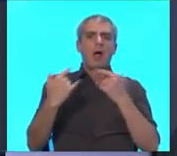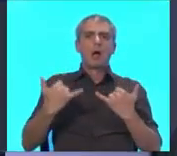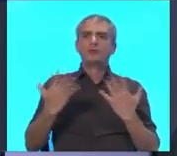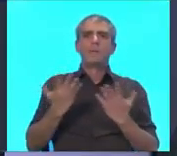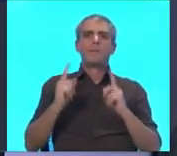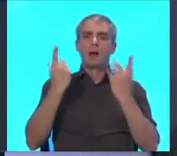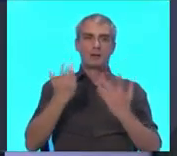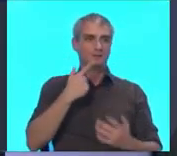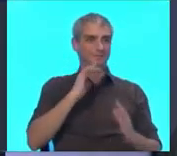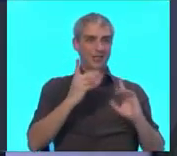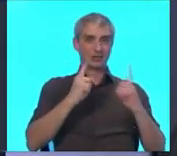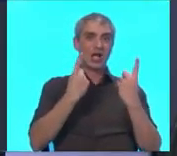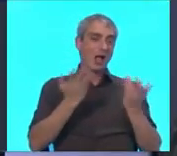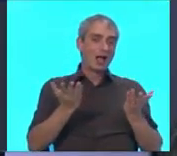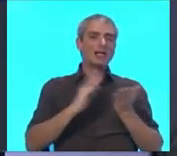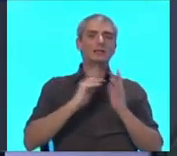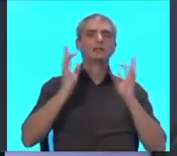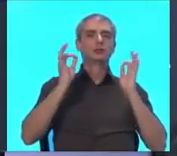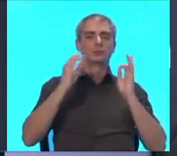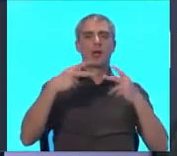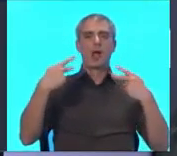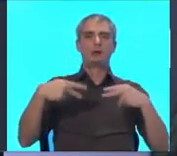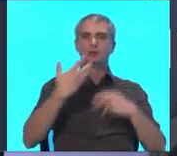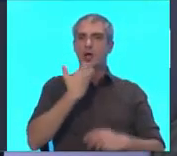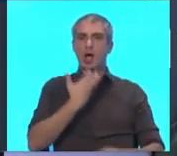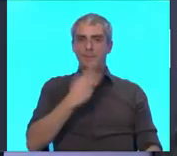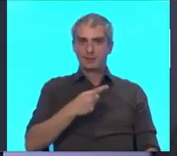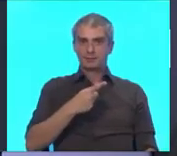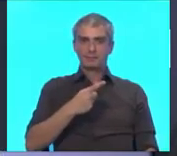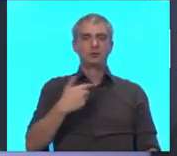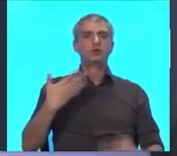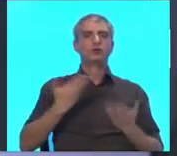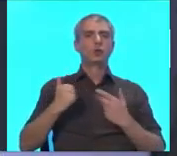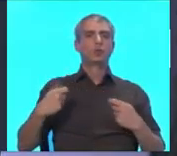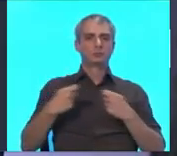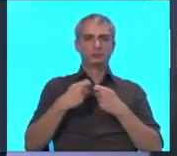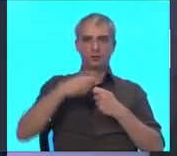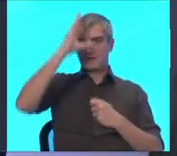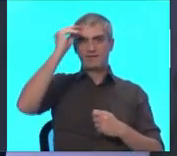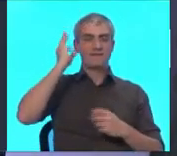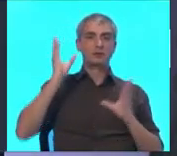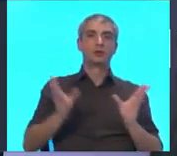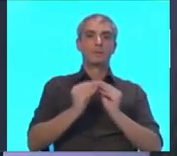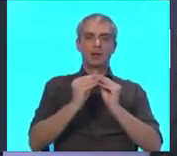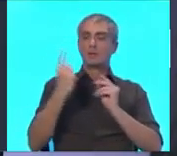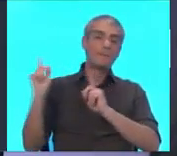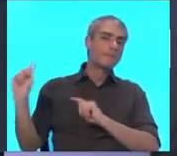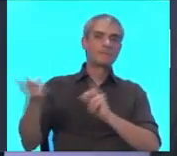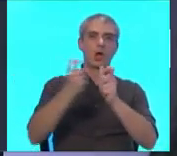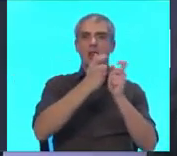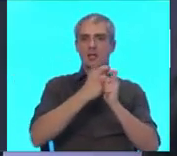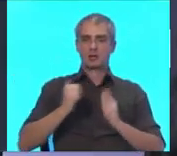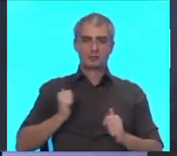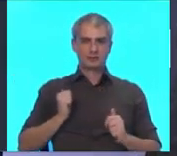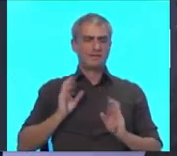מה שקרה, לפחות באופן רשמי, זה החשש של רבנים מהשירות המשותף בין גברים לנשים בכל יחידות צה"ל. אבל למעשה